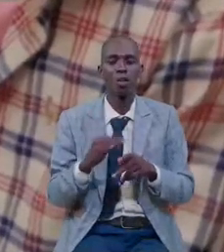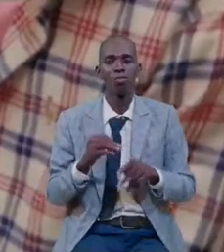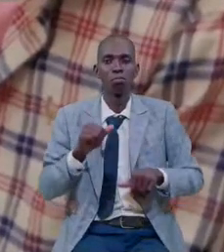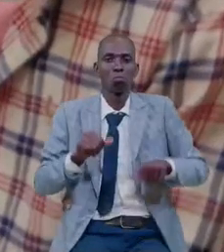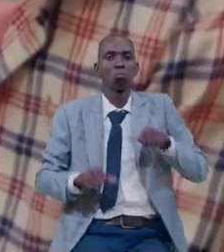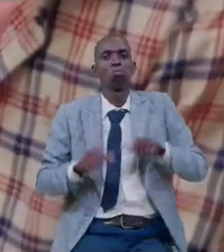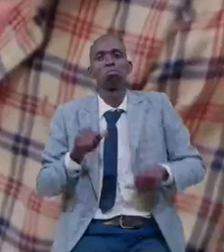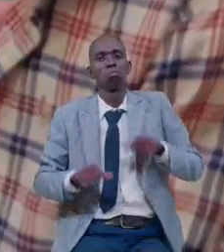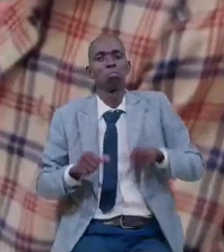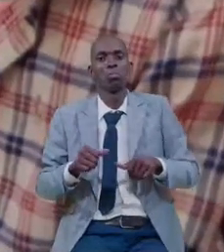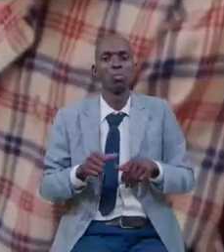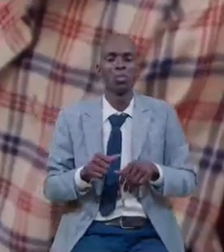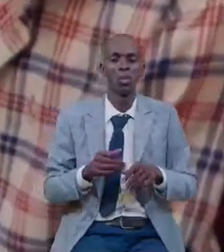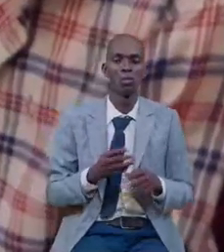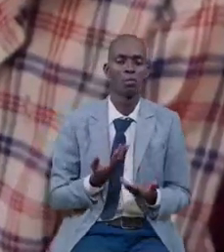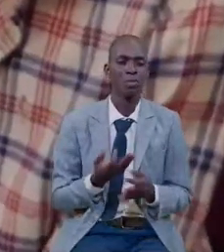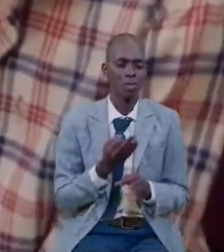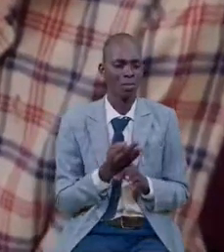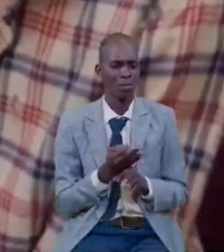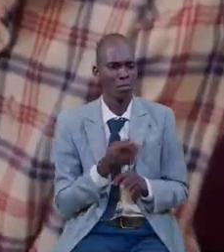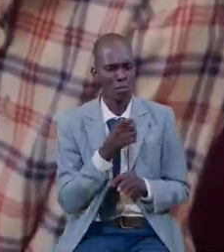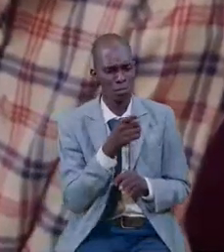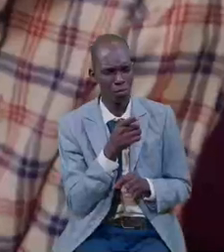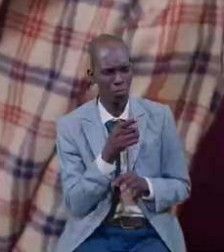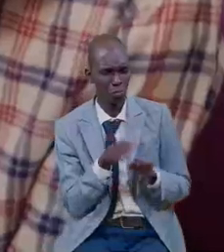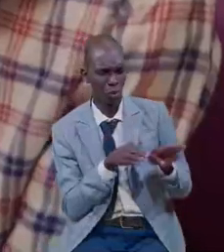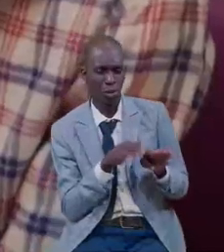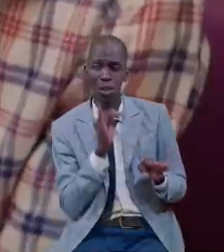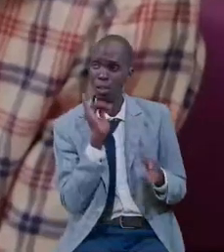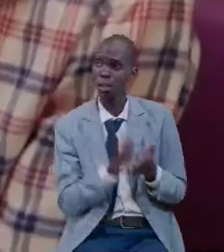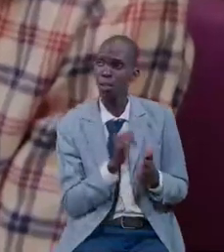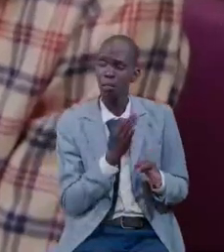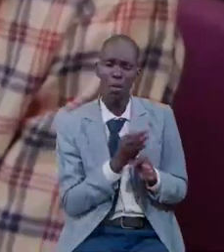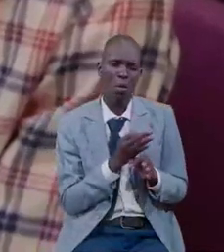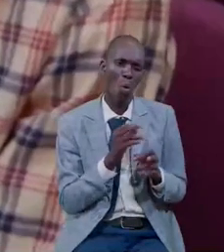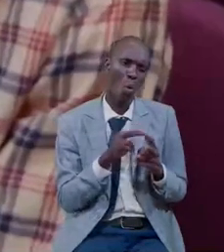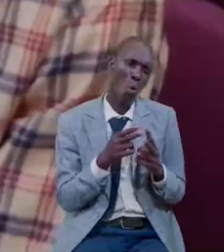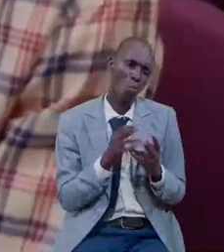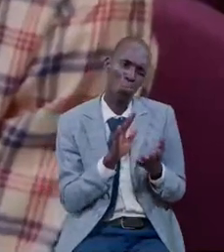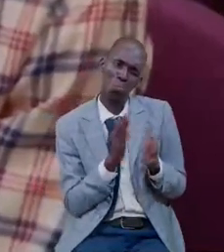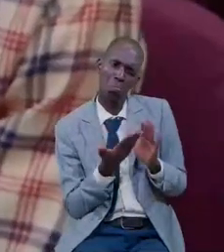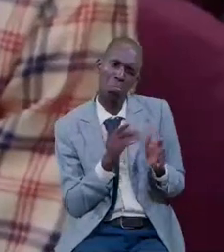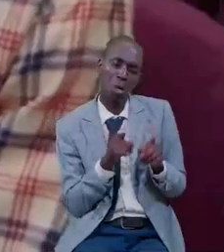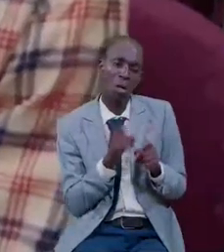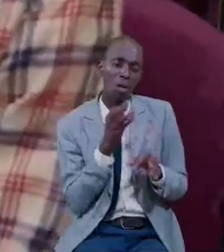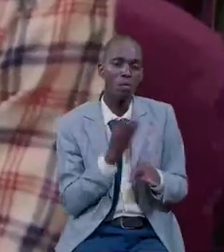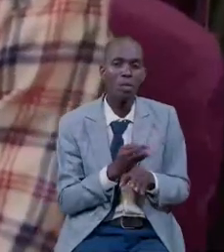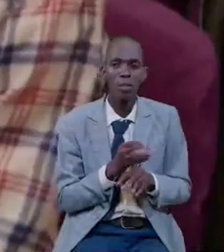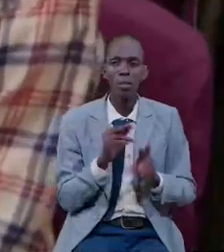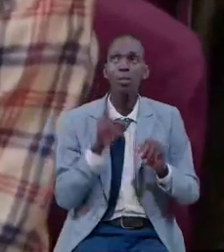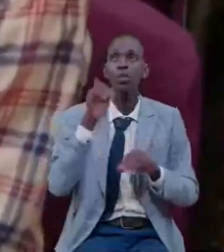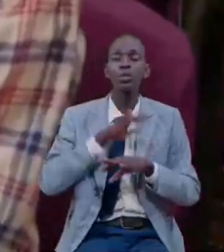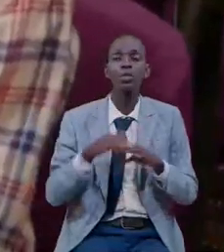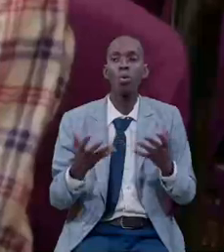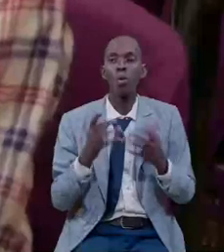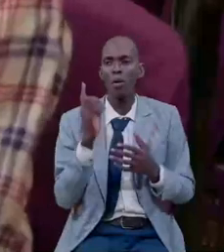de doute, mais quelque chose de similaire. Il ne veut pas la foi superficielle qui